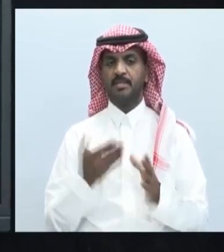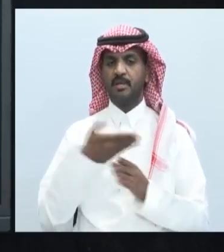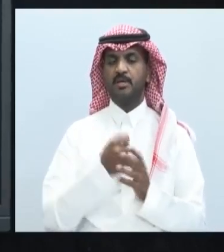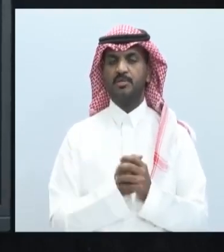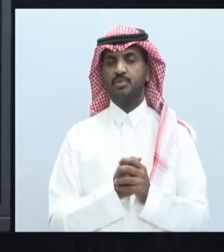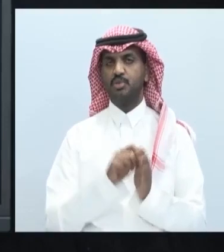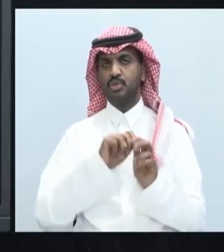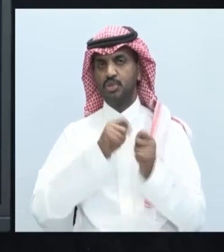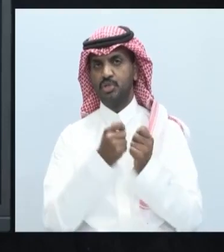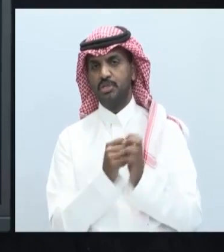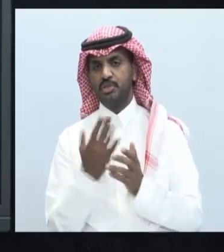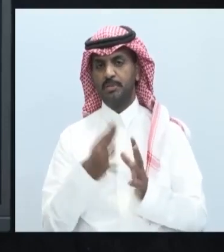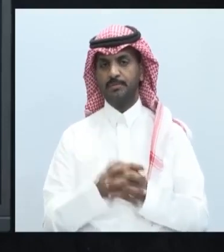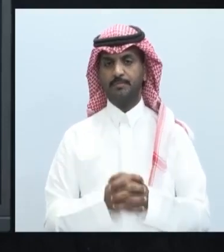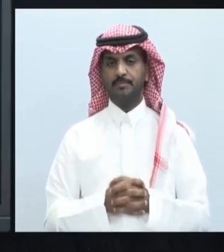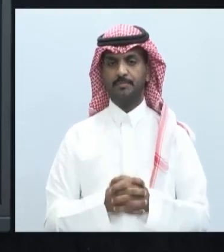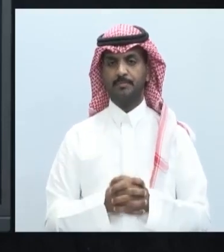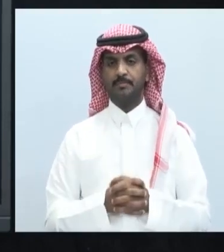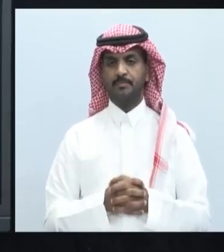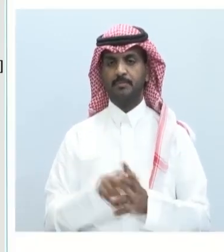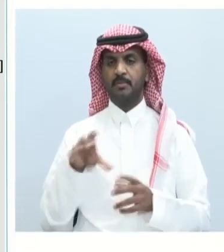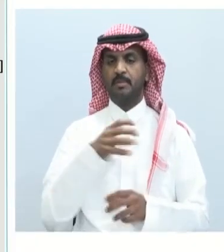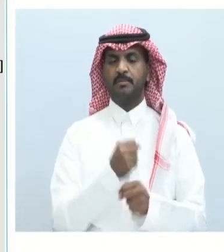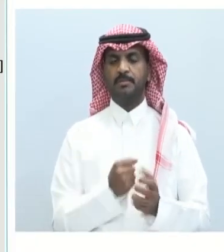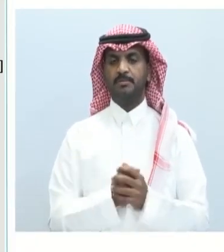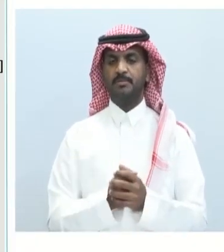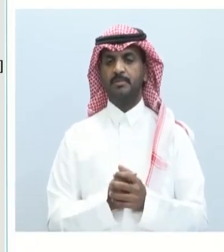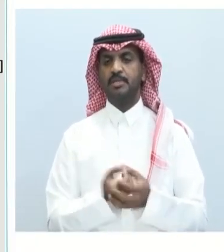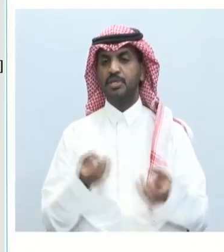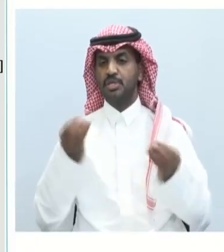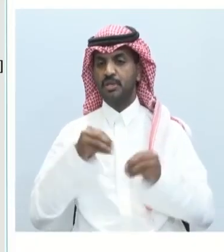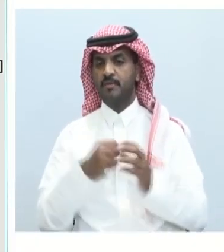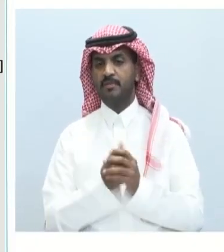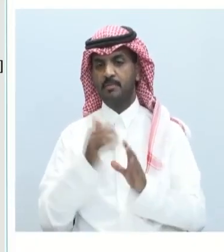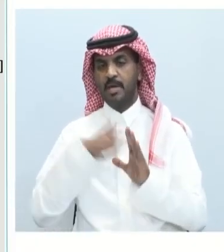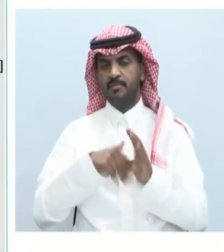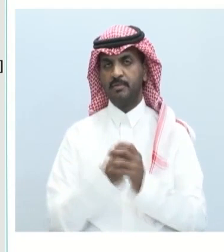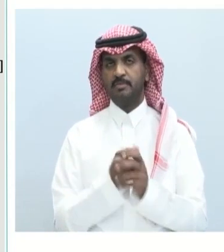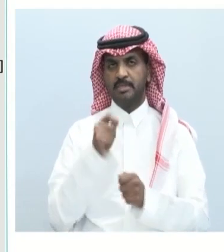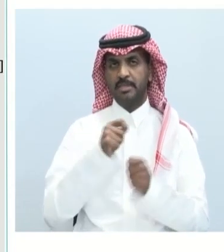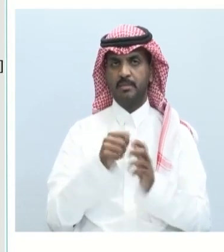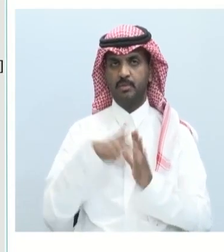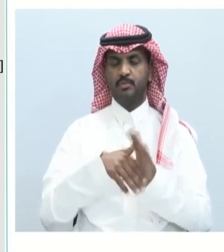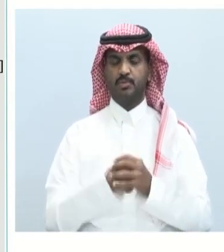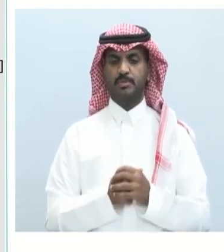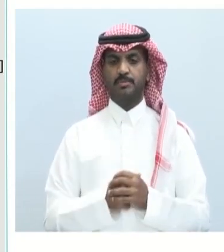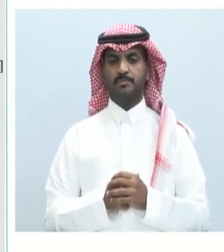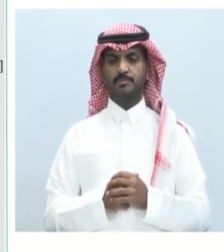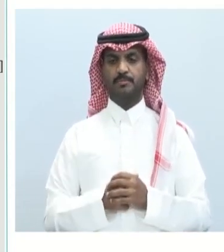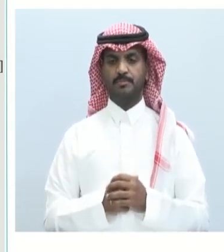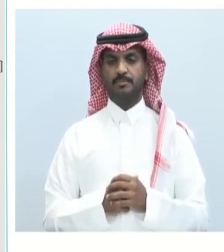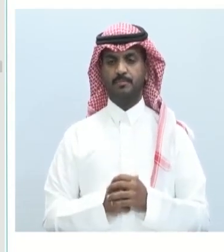سجل جديد تطبيق عملي على اضافه البيانات في الجداول باستخدام النموذج